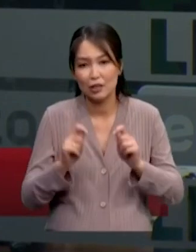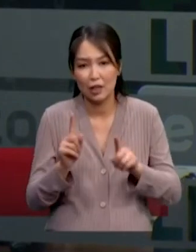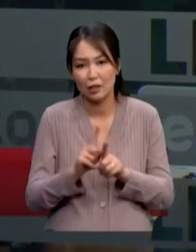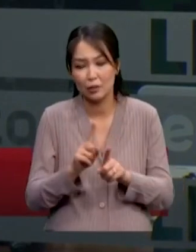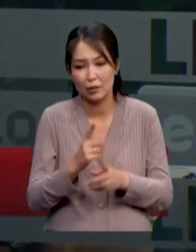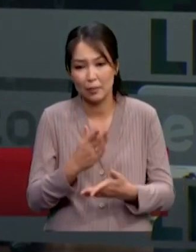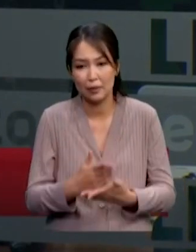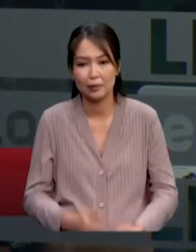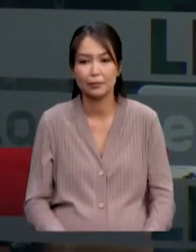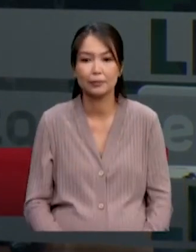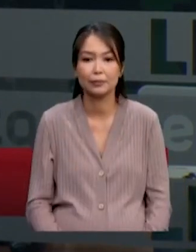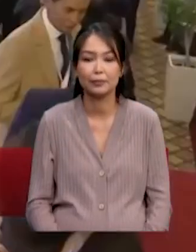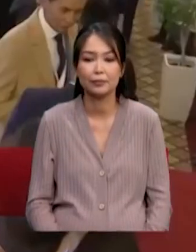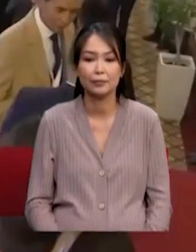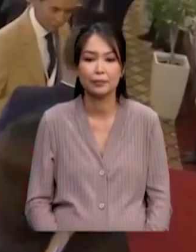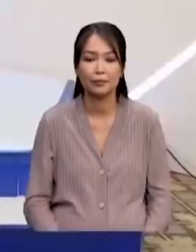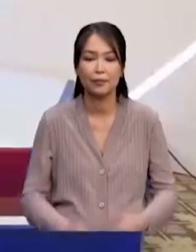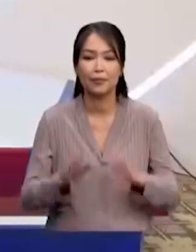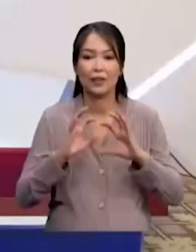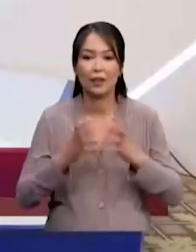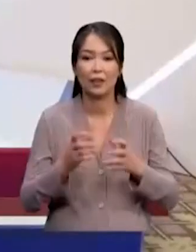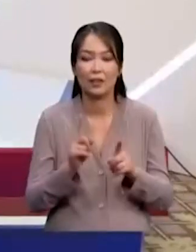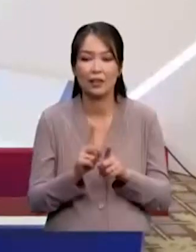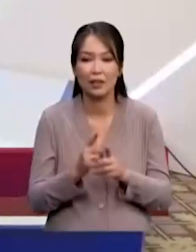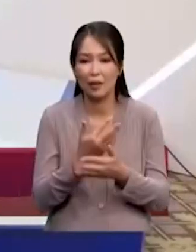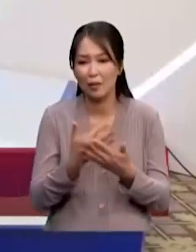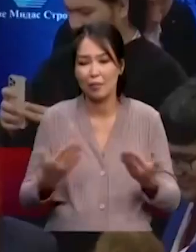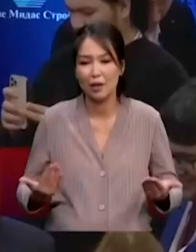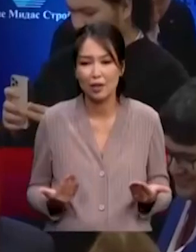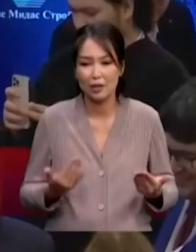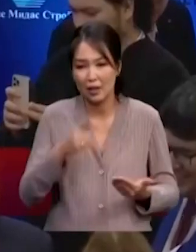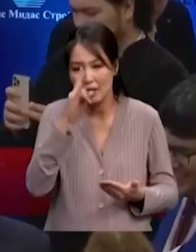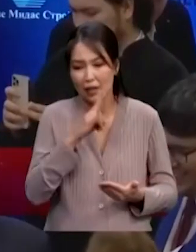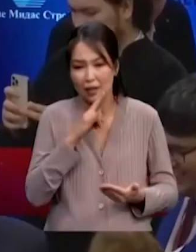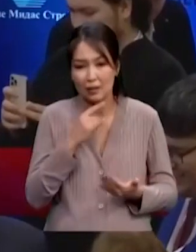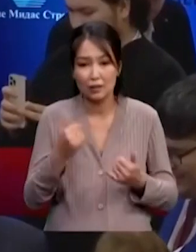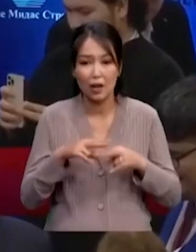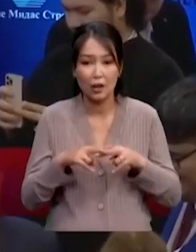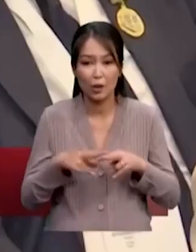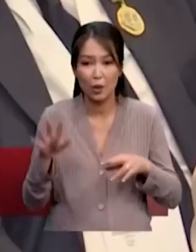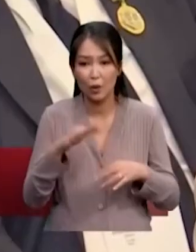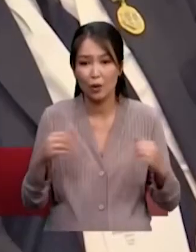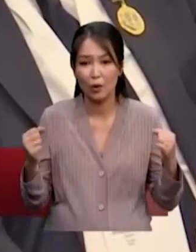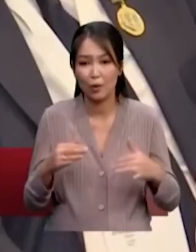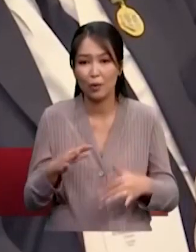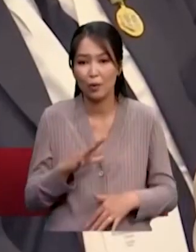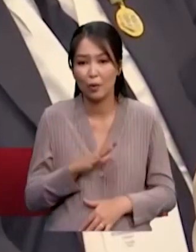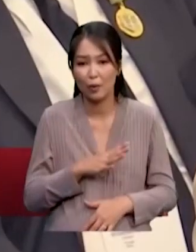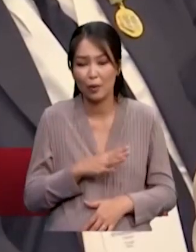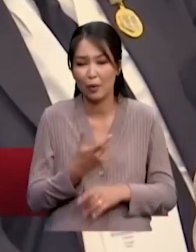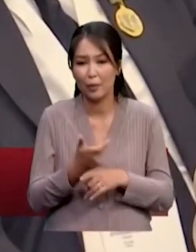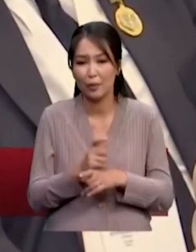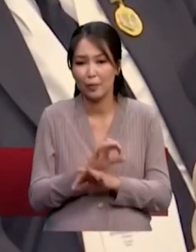бар. Әлемнің әр қиырында тұрып жатқан қазақтардың басы бүгін Елордада қосылды. Сөз жақсысы тіл бар